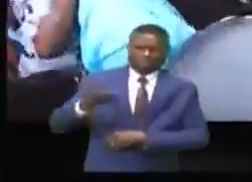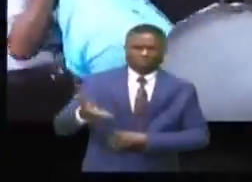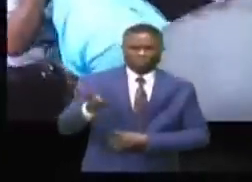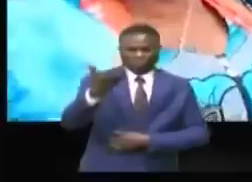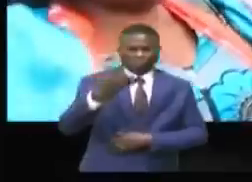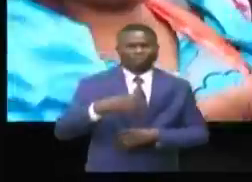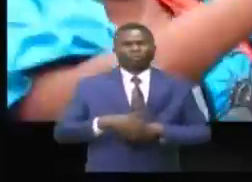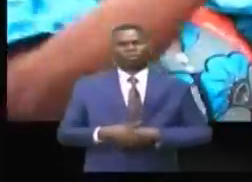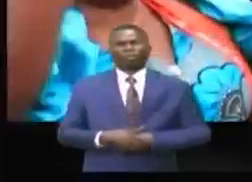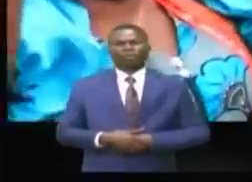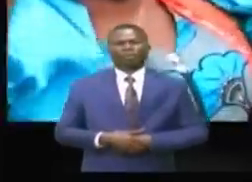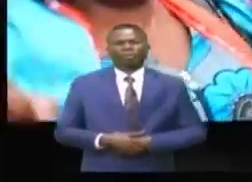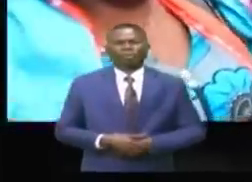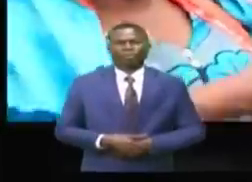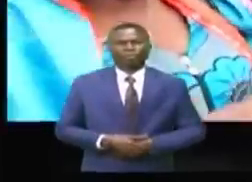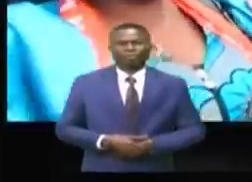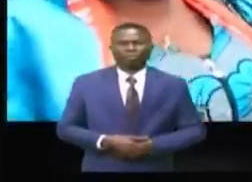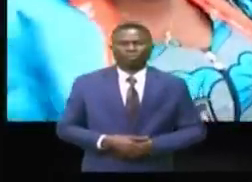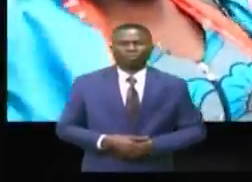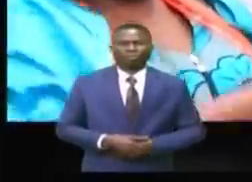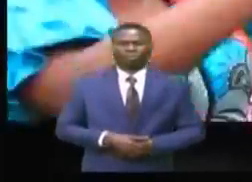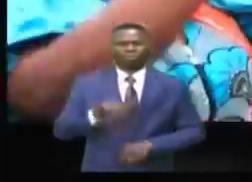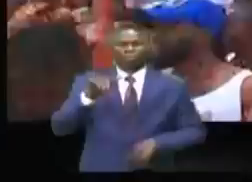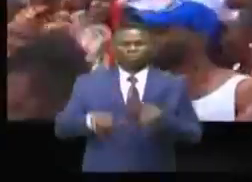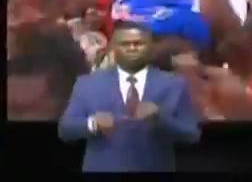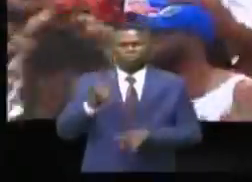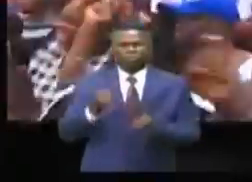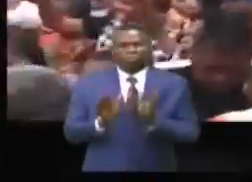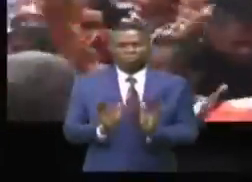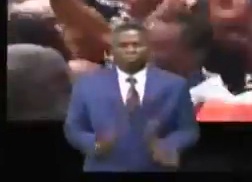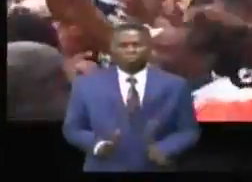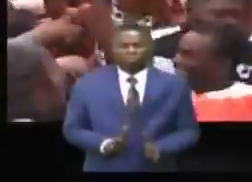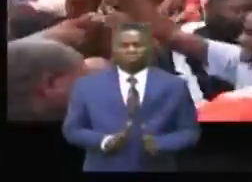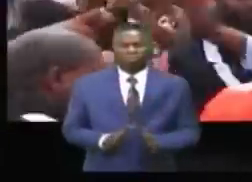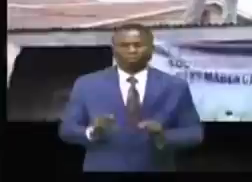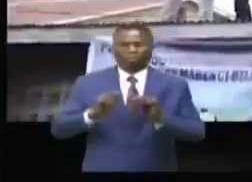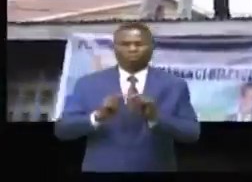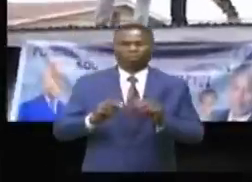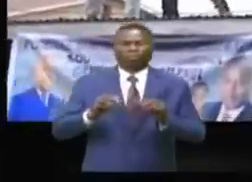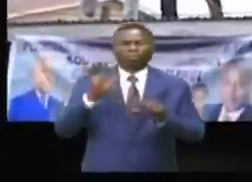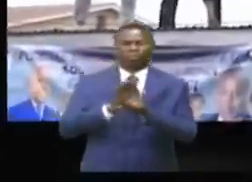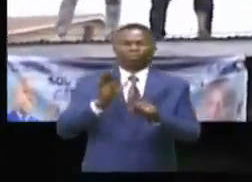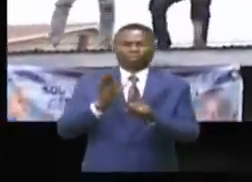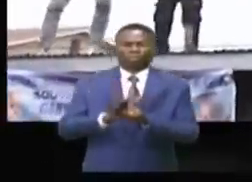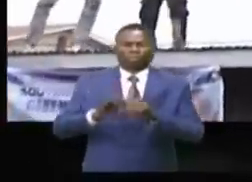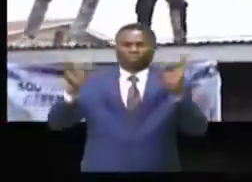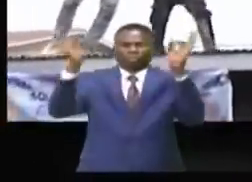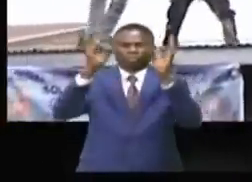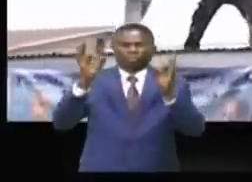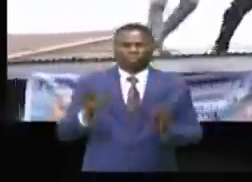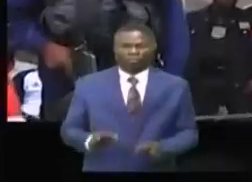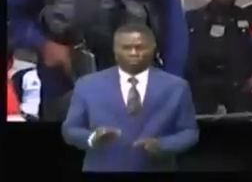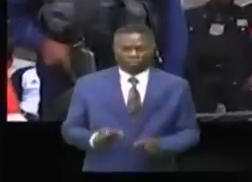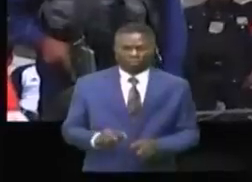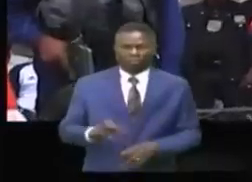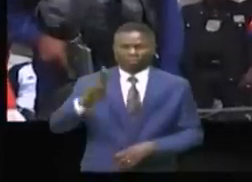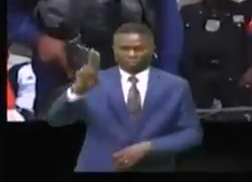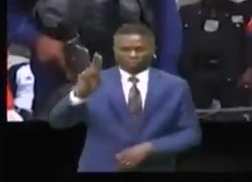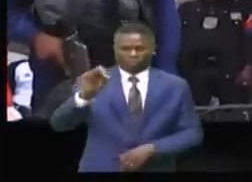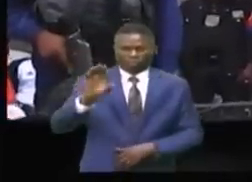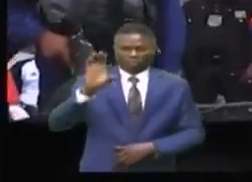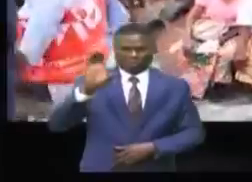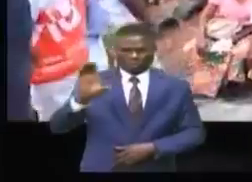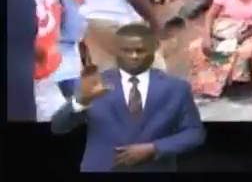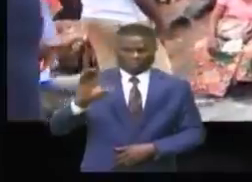d'amour, mais salvateur, posé par le secrétaire interfédéral adjoint de l'UNC Mwamba à l'endroit des élèves de ces coins de la